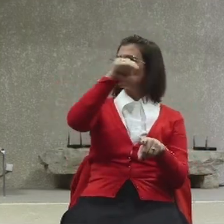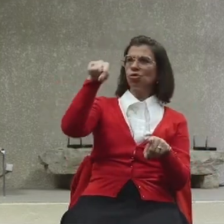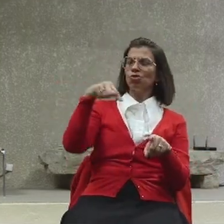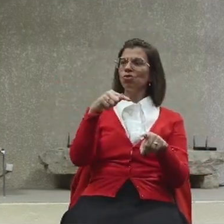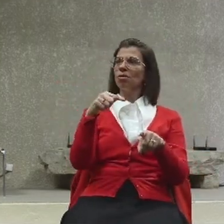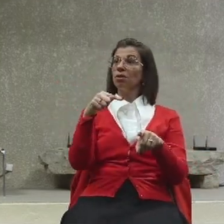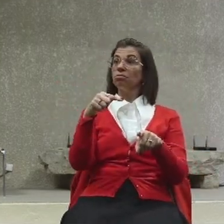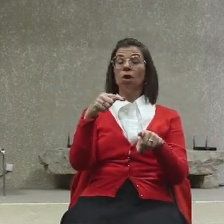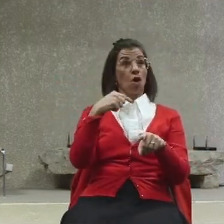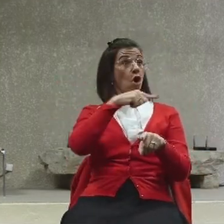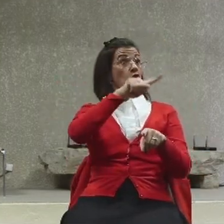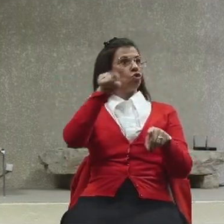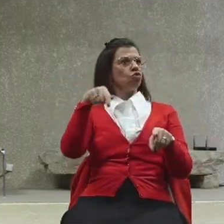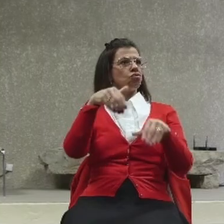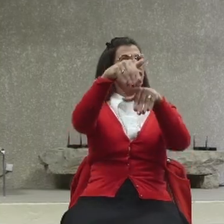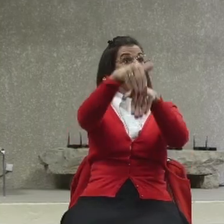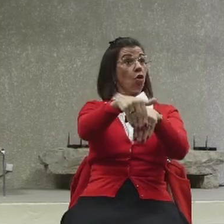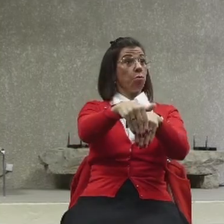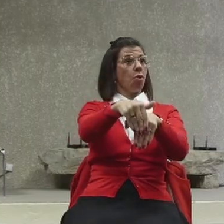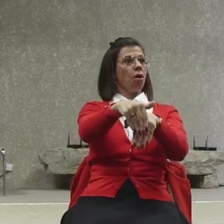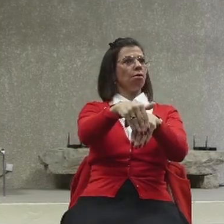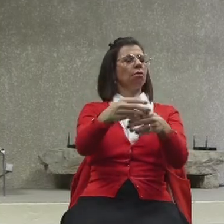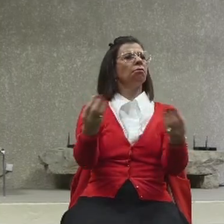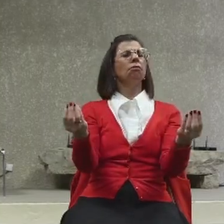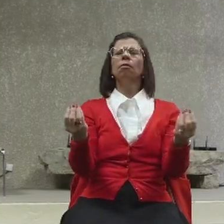Amen. N'est-ce pas une bonne nouvelle ?